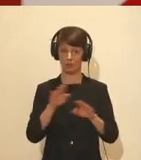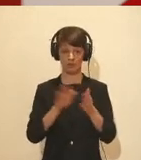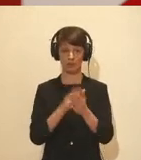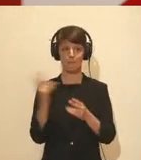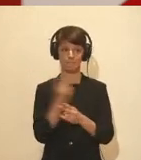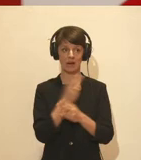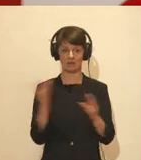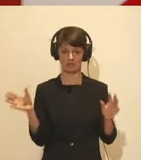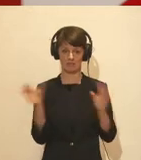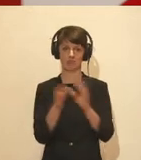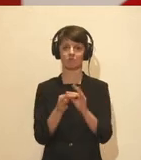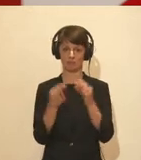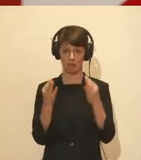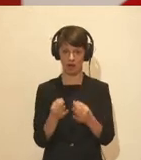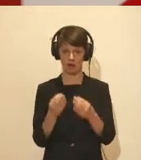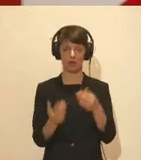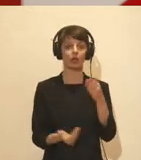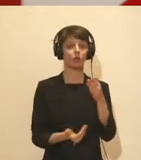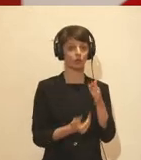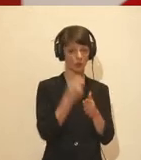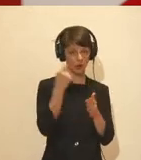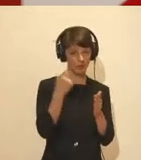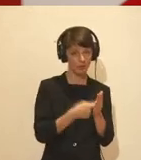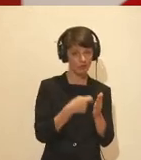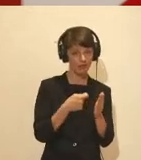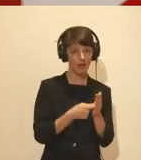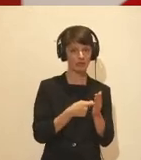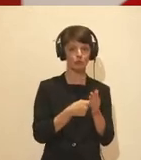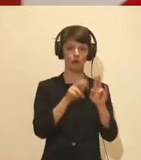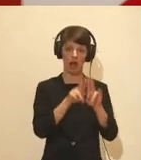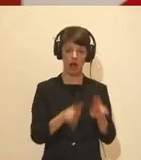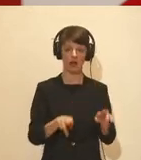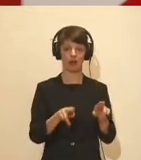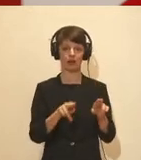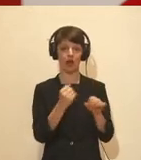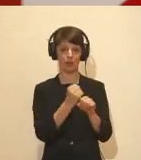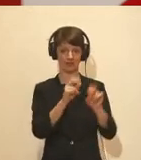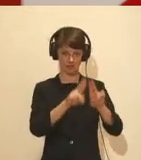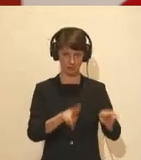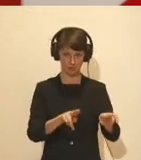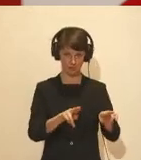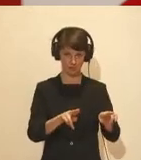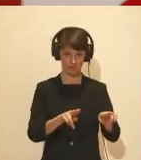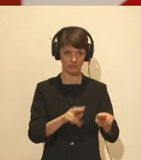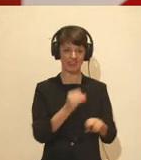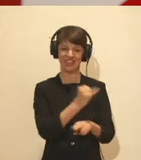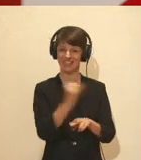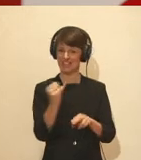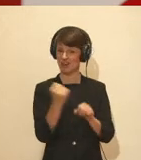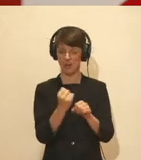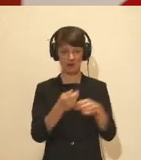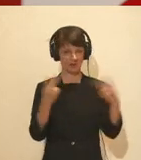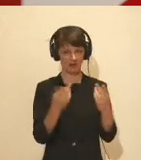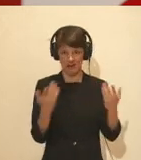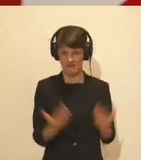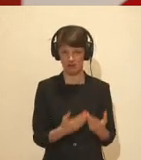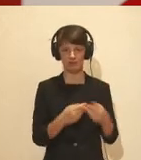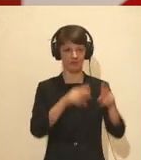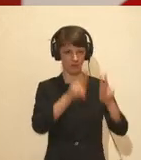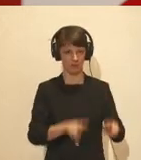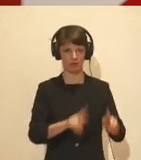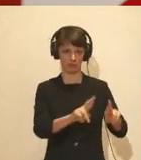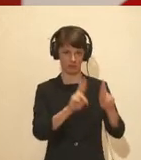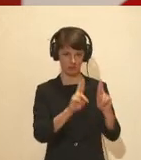beides gehört dazu eine neubewertung der würde der arbeit und zwar jeder arbeit die bei uns geleistet wird und